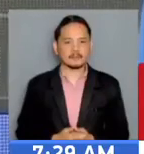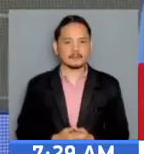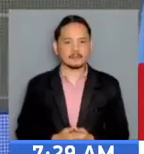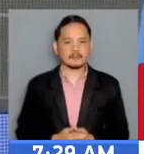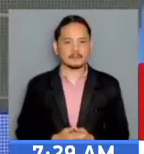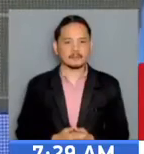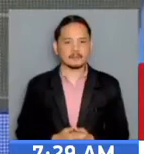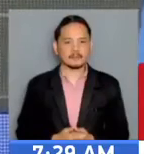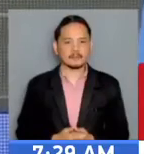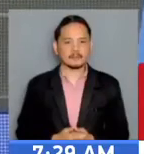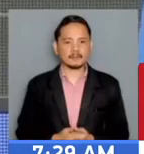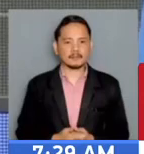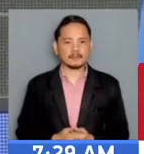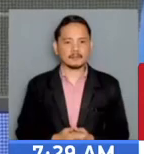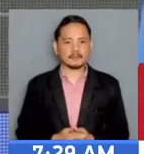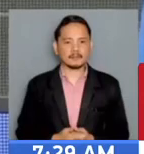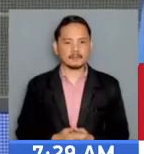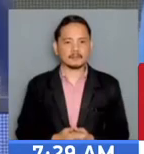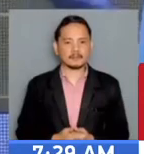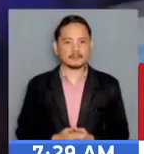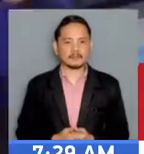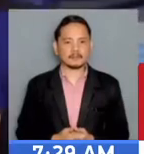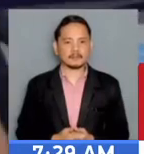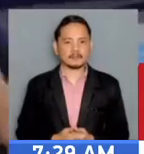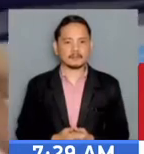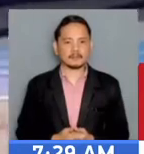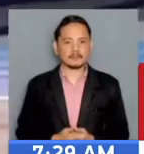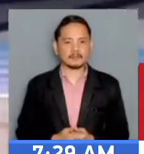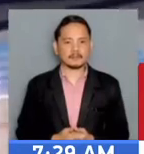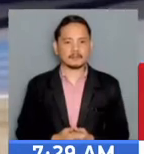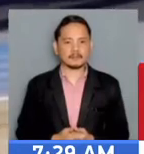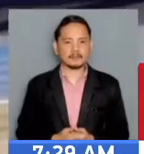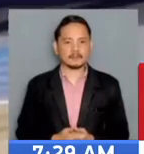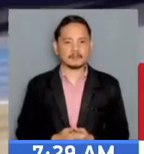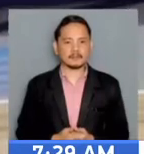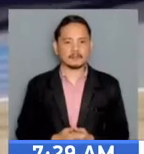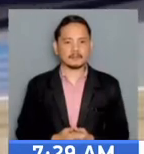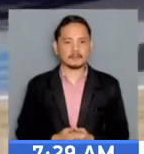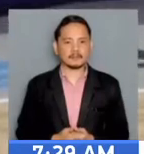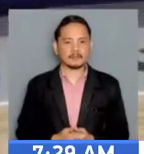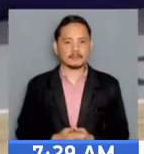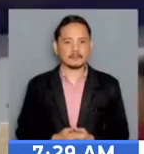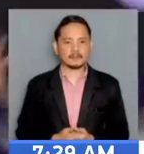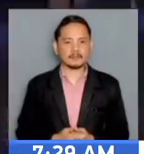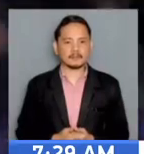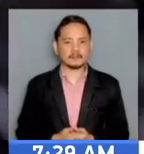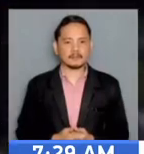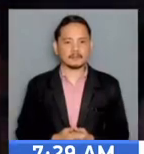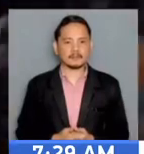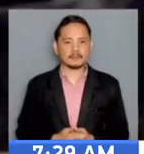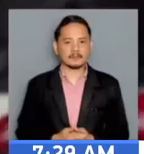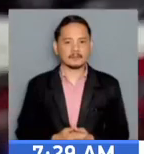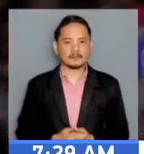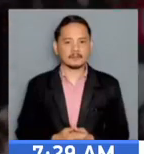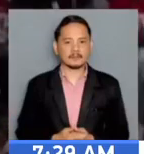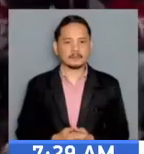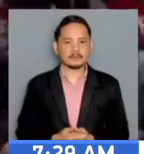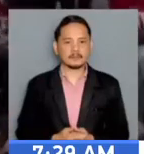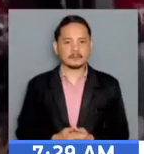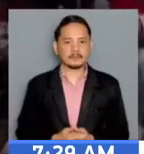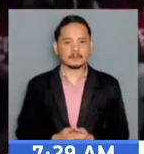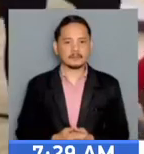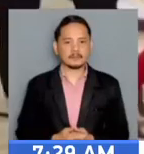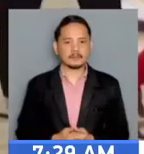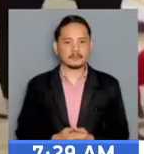ang NBA basketball star na si LeBron James. Number 8 si Stephen Curry. Number